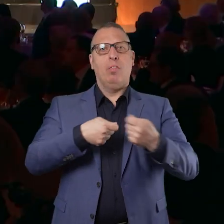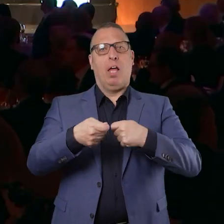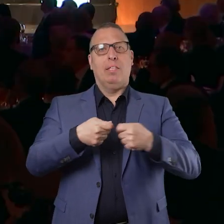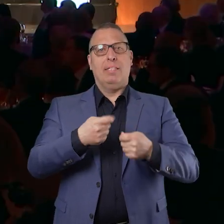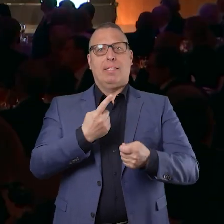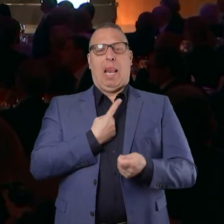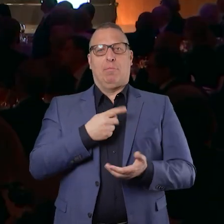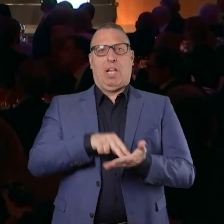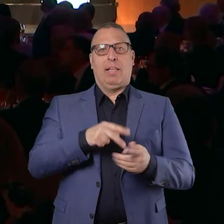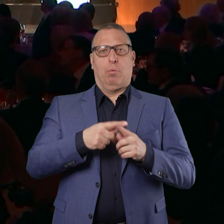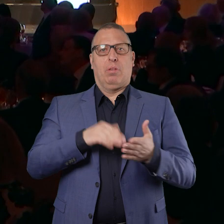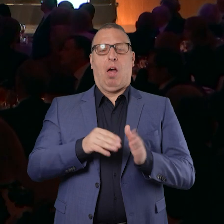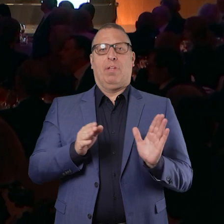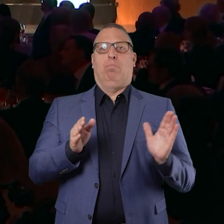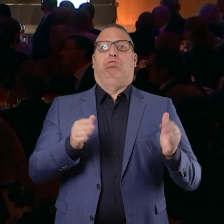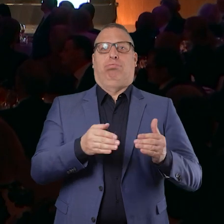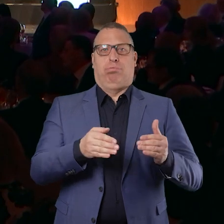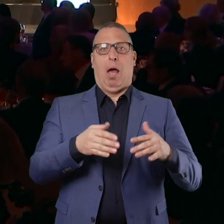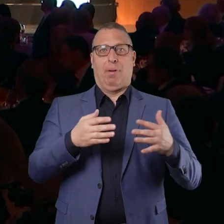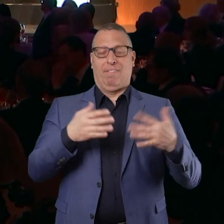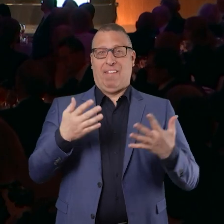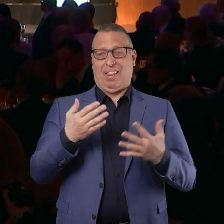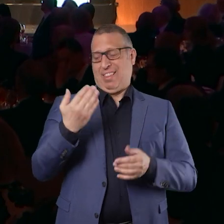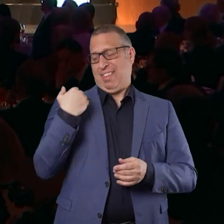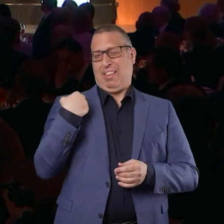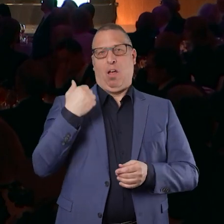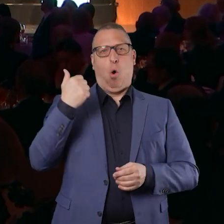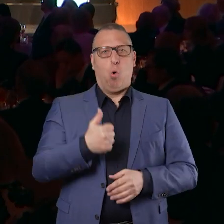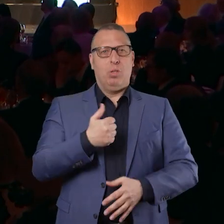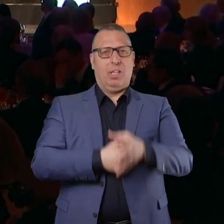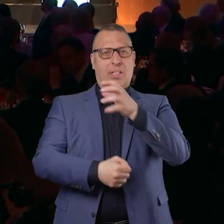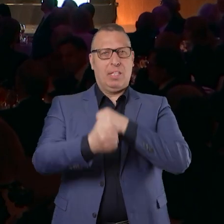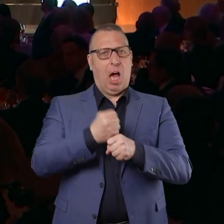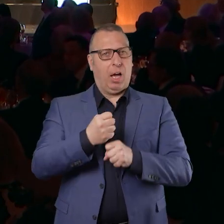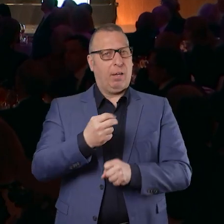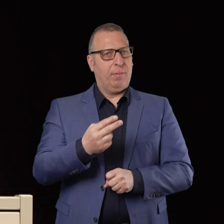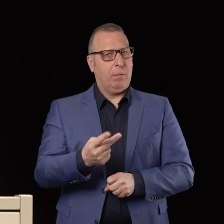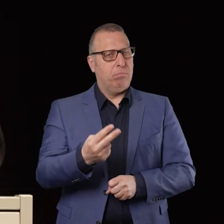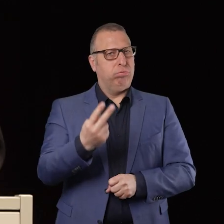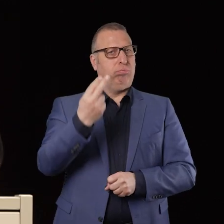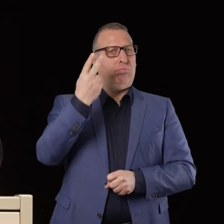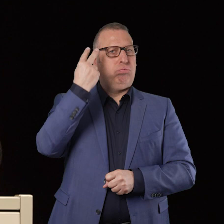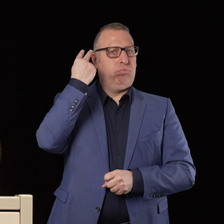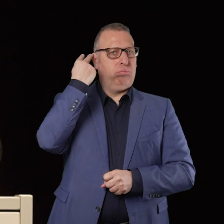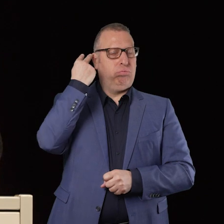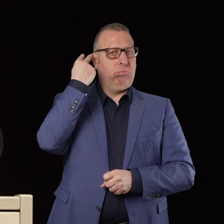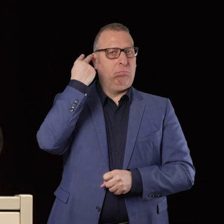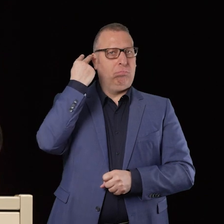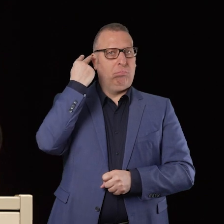Außenhandelsautonomie und Souveränität ein. Wenn wir aber die letzten 100 Jahre Revue passieren